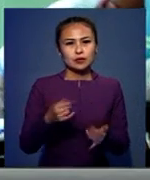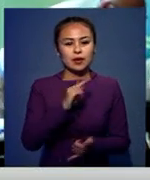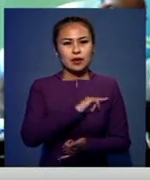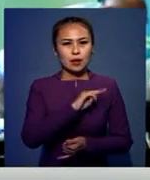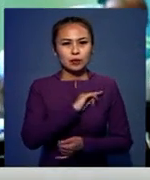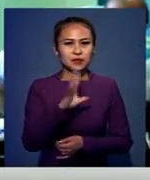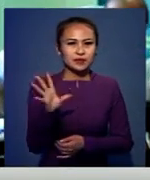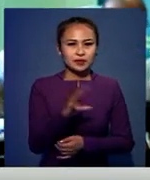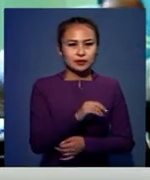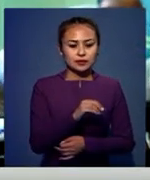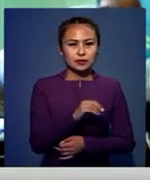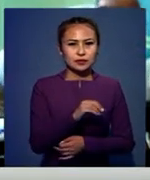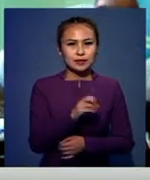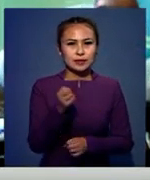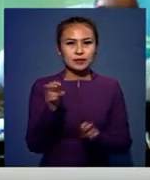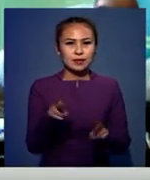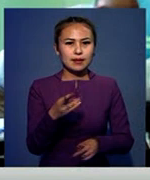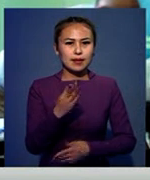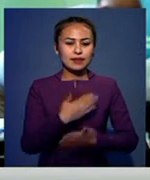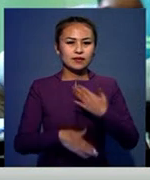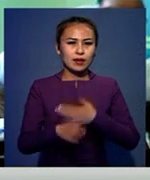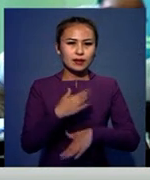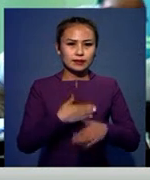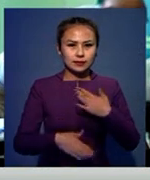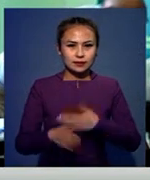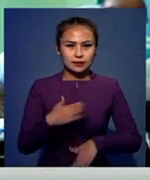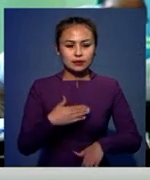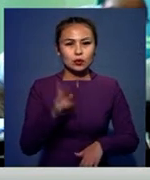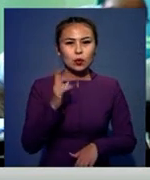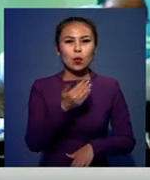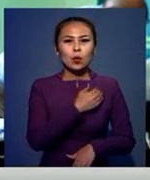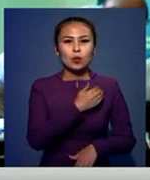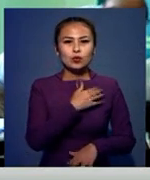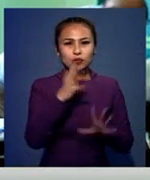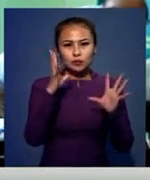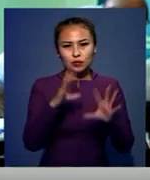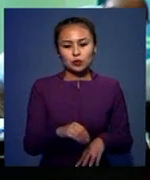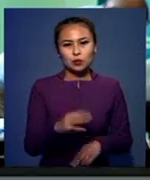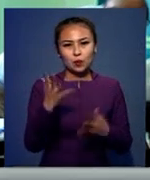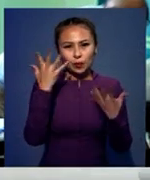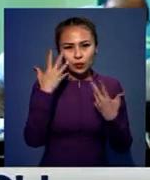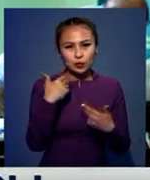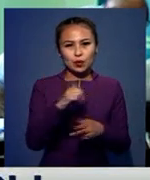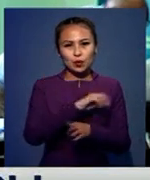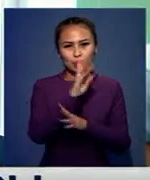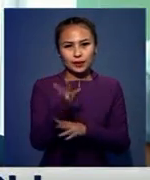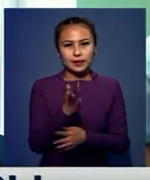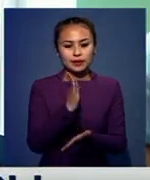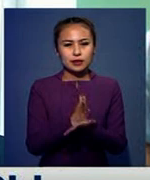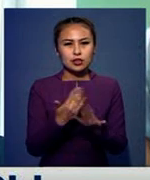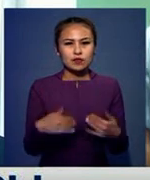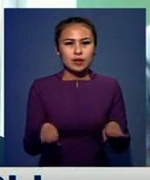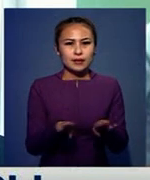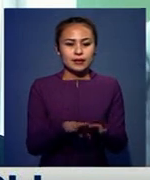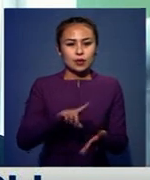отыр. Инвалидтерге мүмкіндікті салған қазіргі кезде барам деген инвалидтерге бәріне керек жағдайлардың бәрі жасалған. На